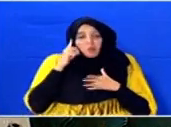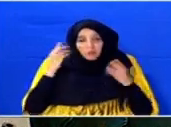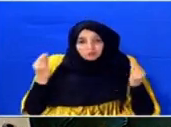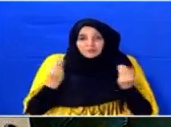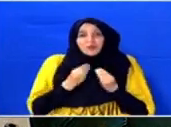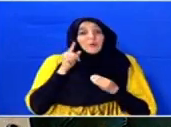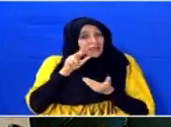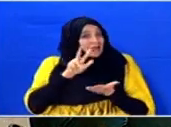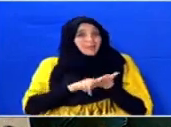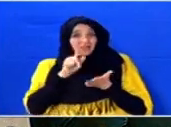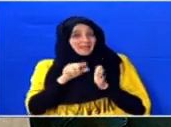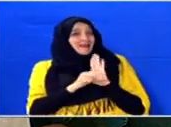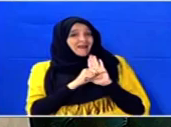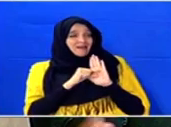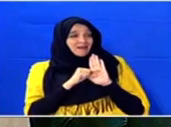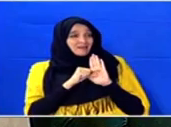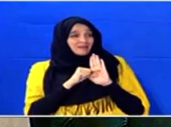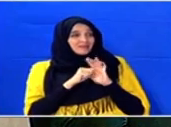طبق هذه الايه